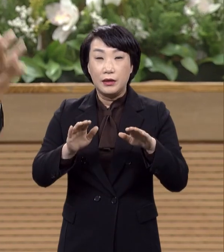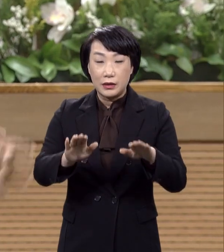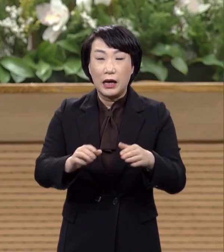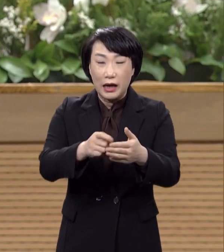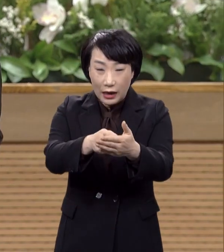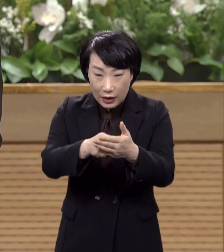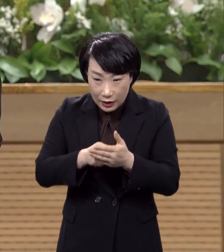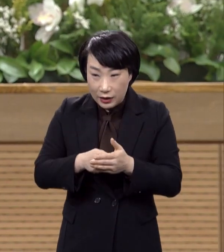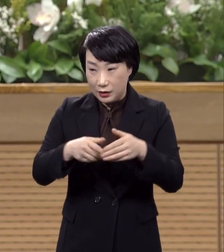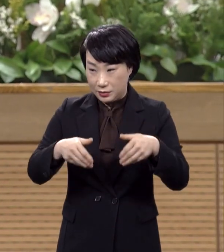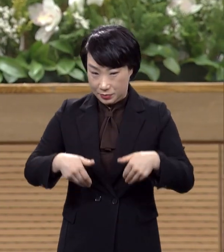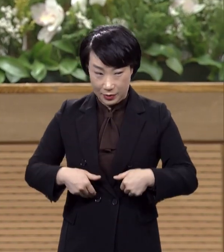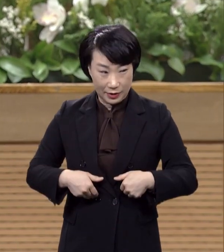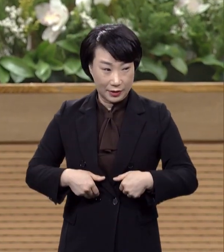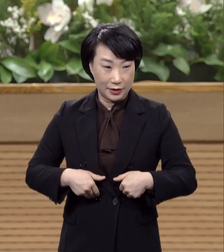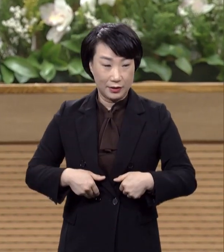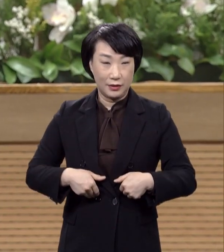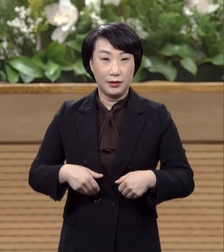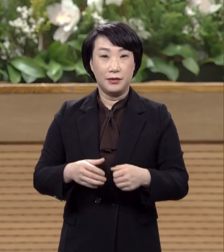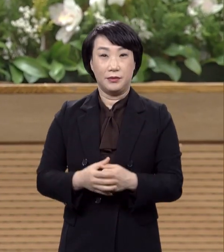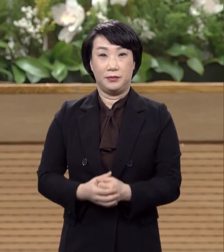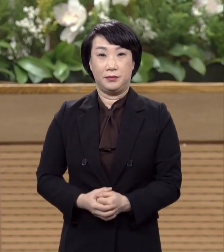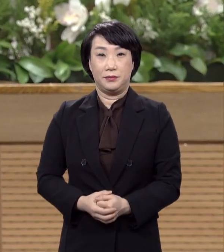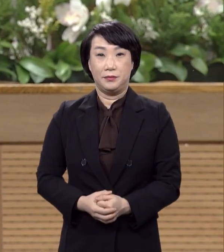아껴 써야 한다.